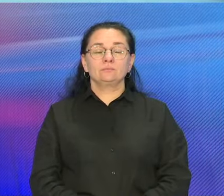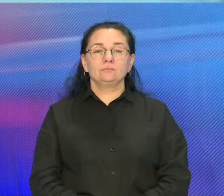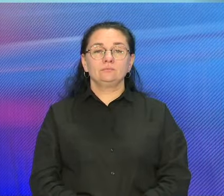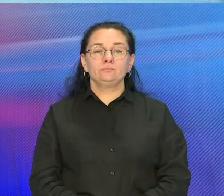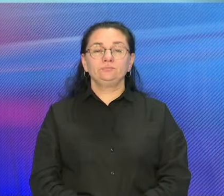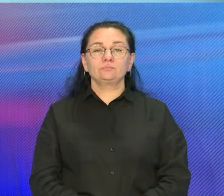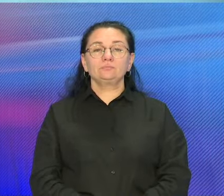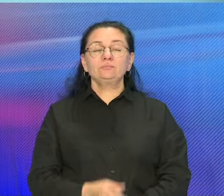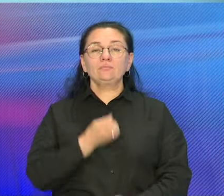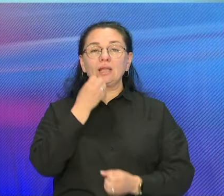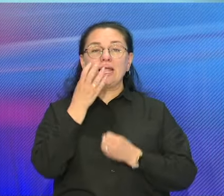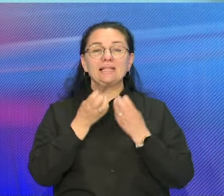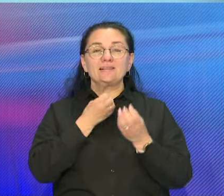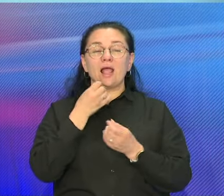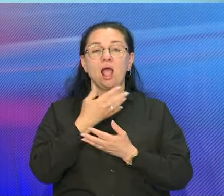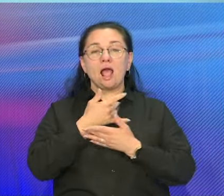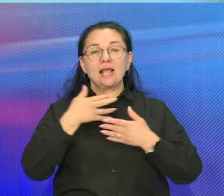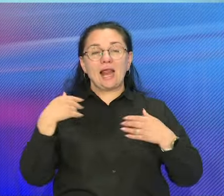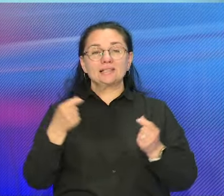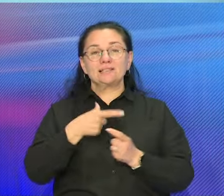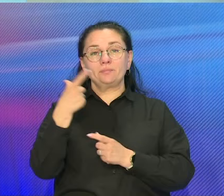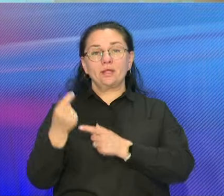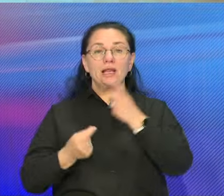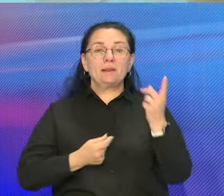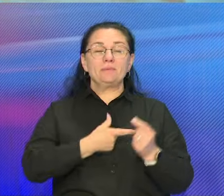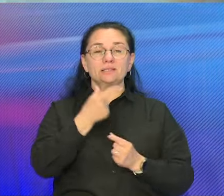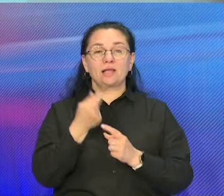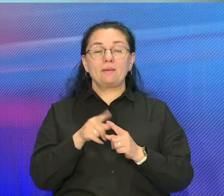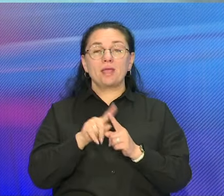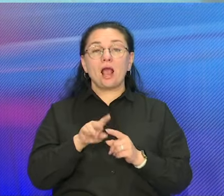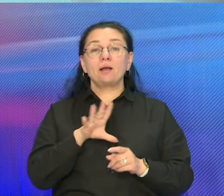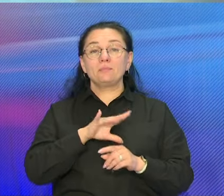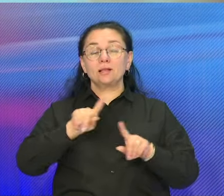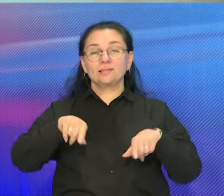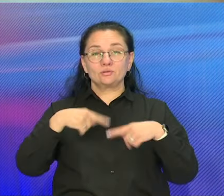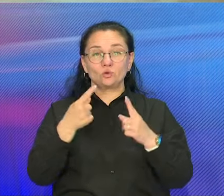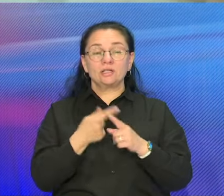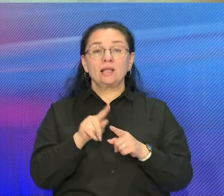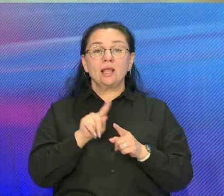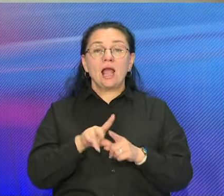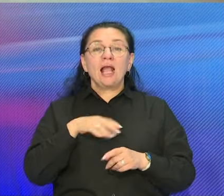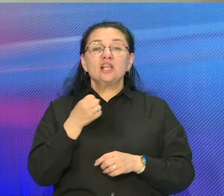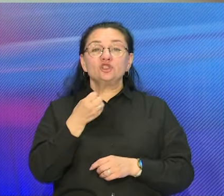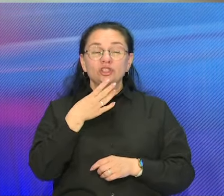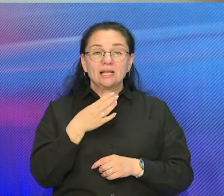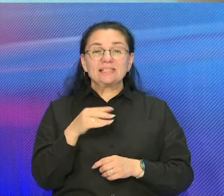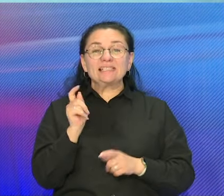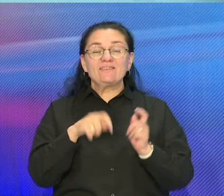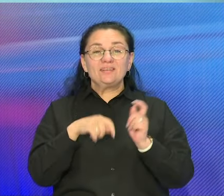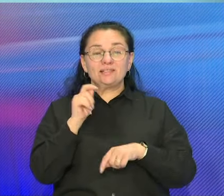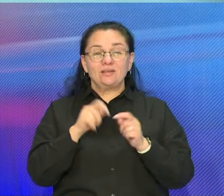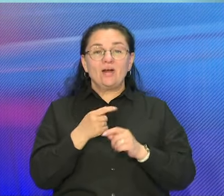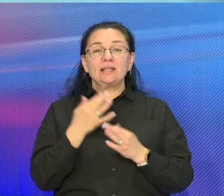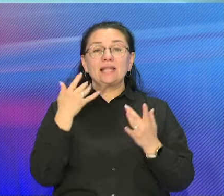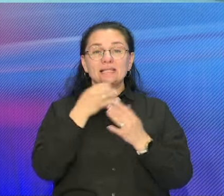КВЕТКА СЯМЮ РОЗНОКОЛЯРОВЫМІ ПЯЛЬОСКАМІ Як ствараўся і як виглядає ГАЛОВНЫЙ ПРИЗ ЧАТЫРНАЦАТАГА РЕСПУБЛІКАНСКАГА ФЕСТЫВАЛЮ